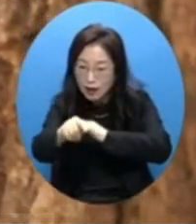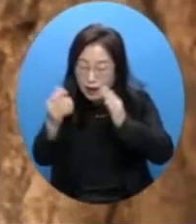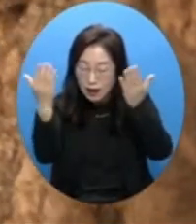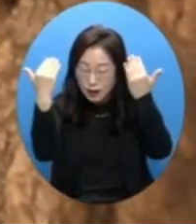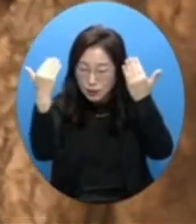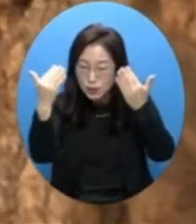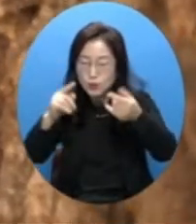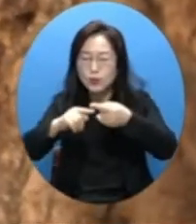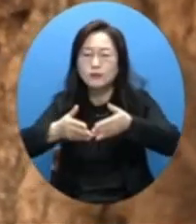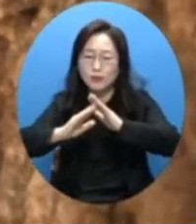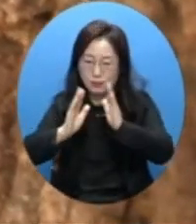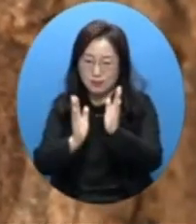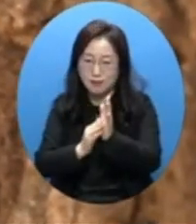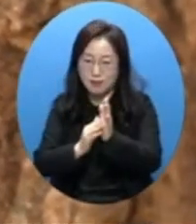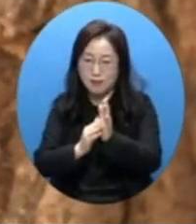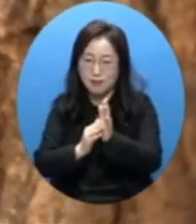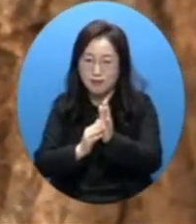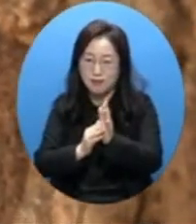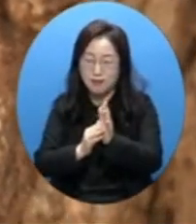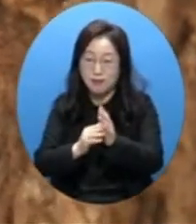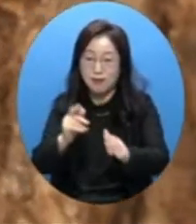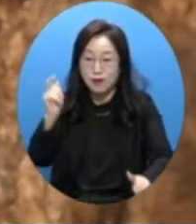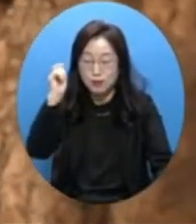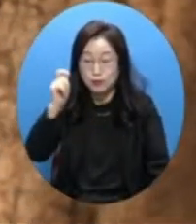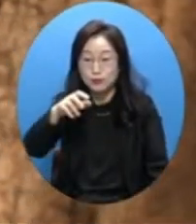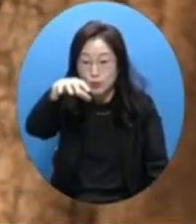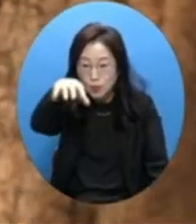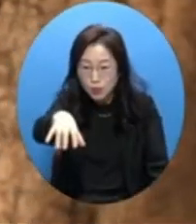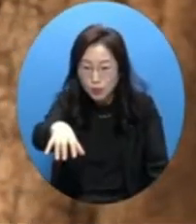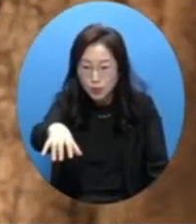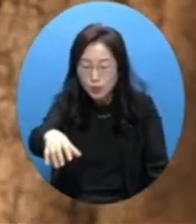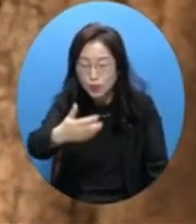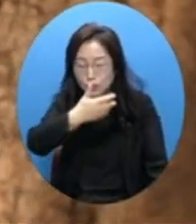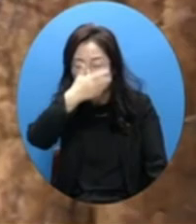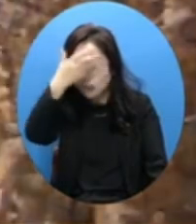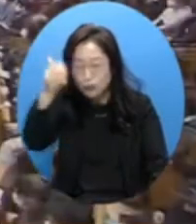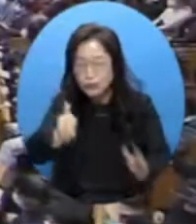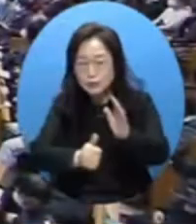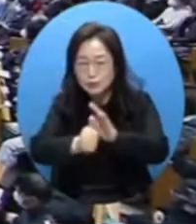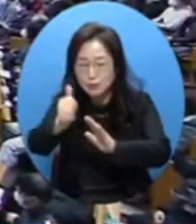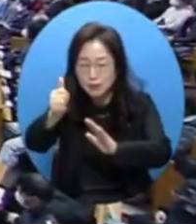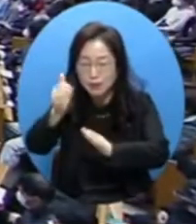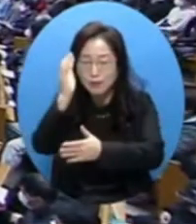그래서 투르카나에 꿈과 희망을 나누어 주었는데